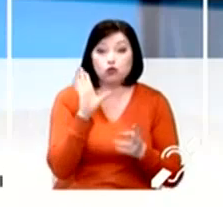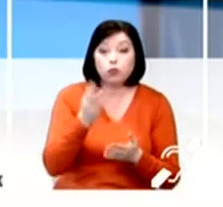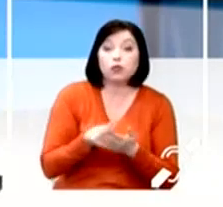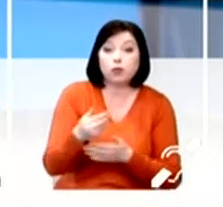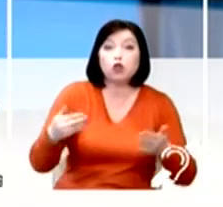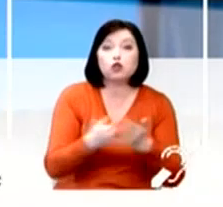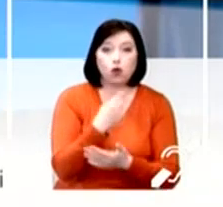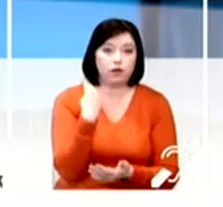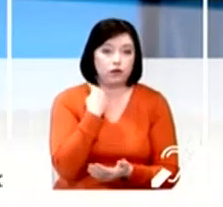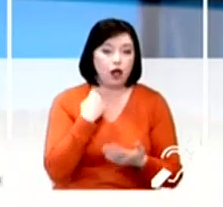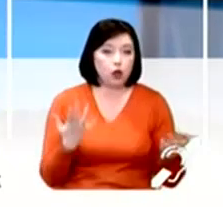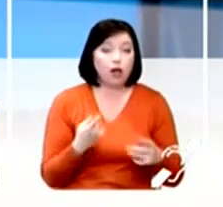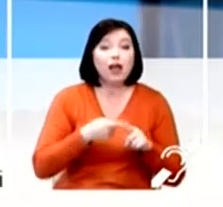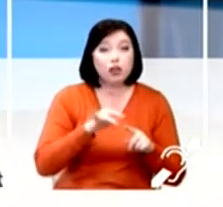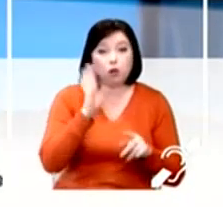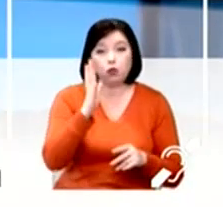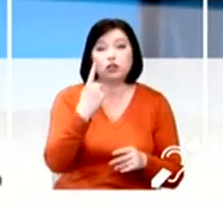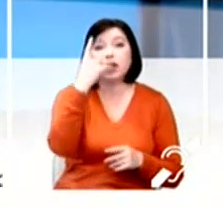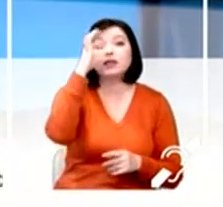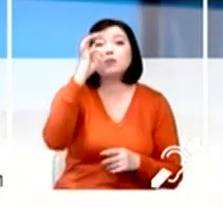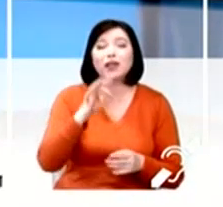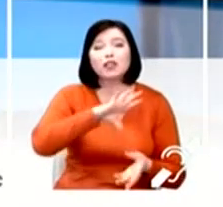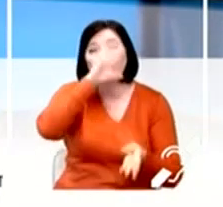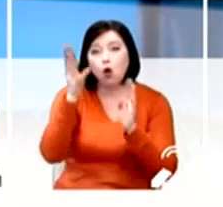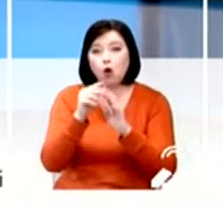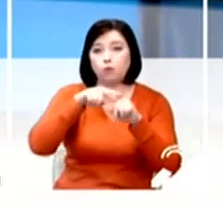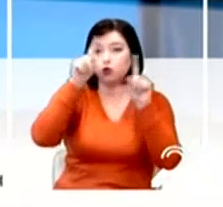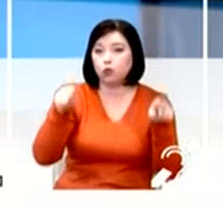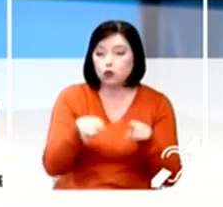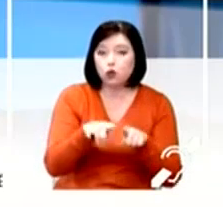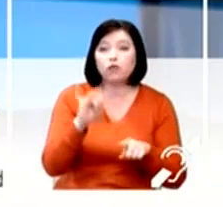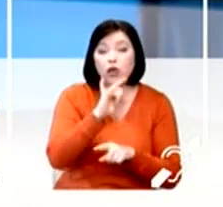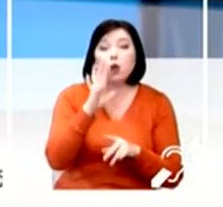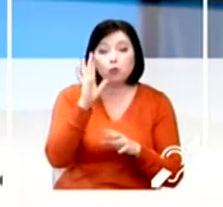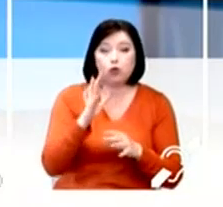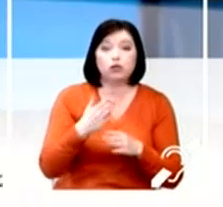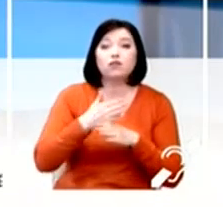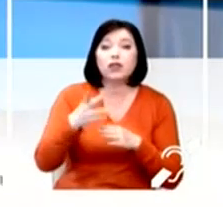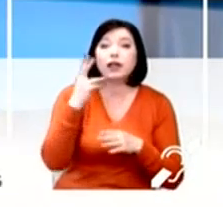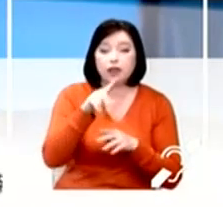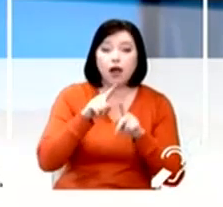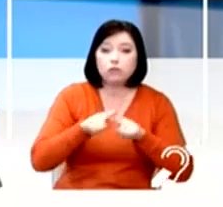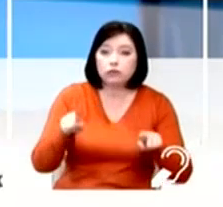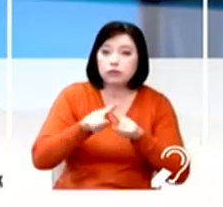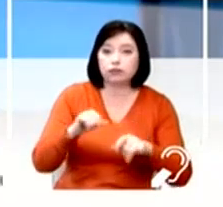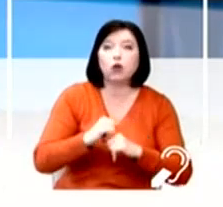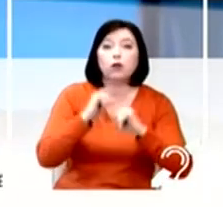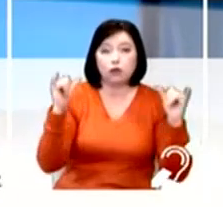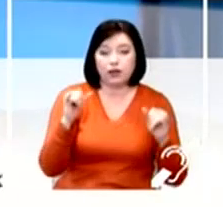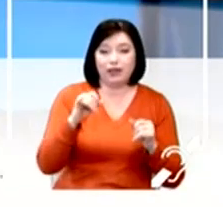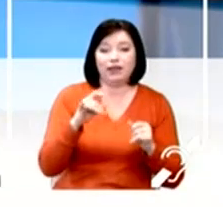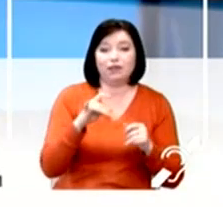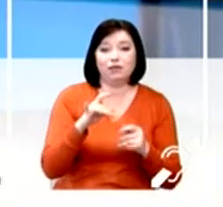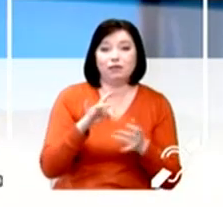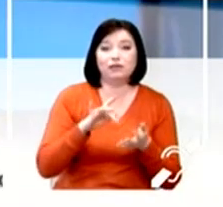o nouă taxă. Va reprezenta un procent din valoarea sejurului și va fi dedicată exclusiv promovării turistice. În timp ce